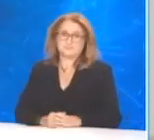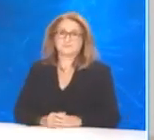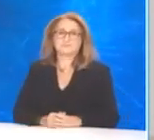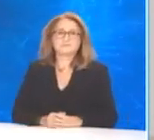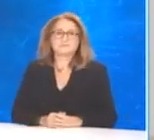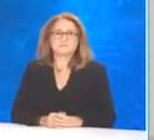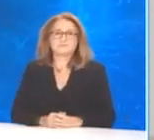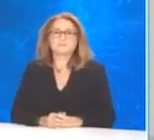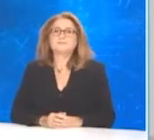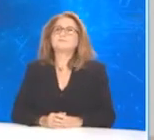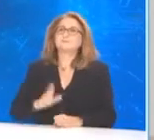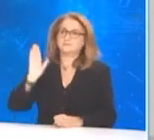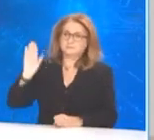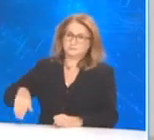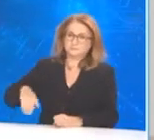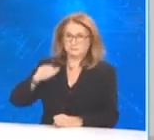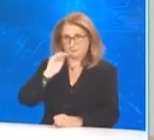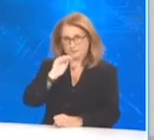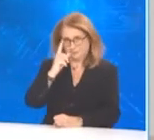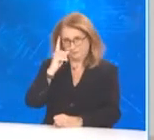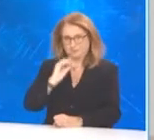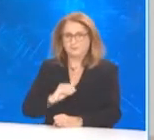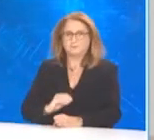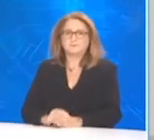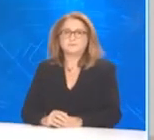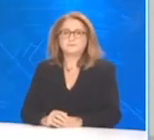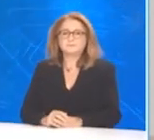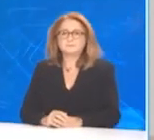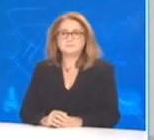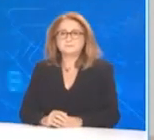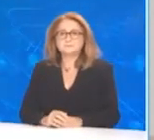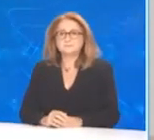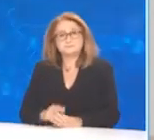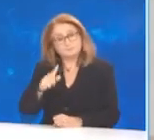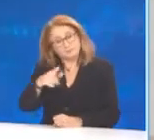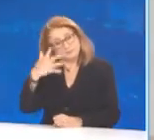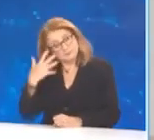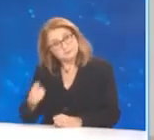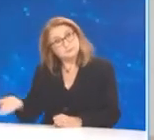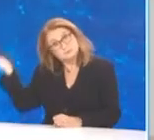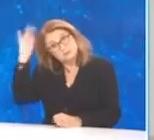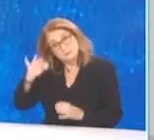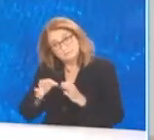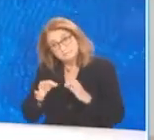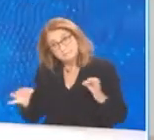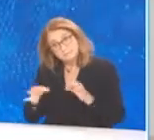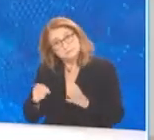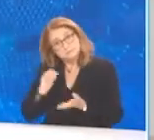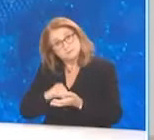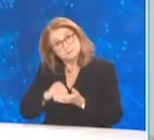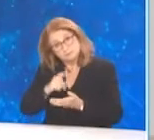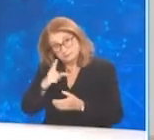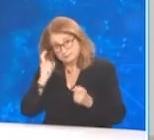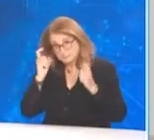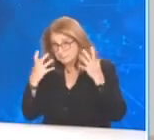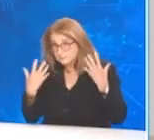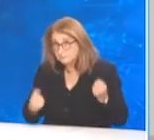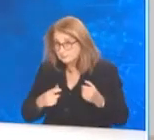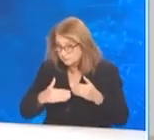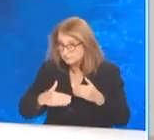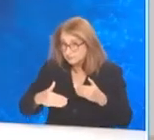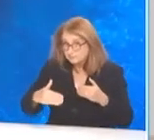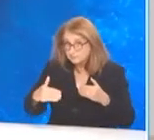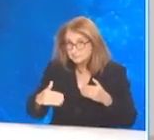Μία τελευταία ερώτηση. Ερώτηση, κύριε Υπουργέ. Επεξεργάζεστε άλλα μέτρα με βάση τα δεδομένα, τα